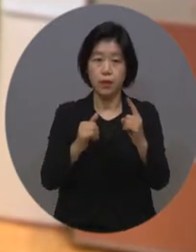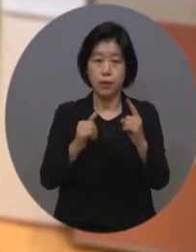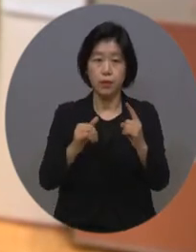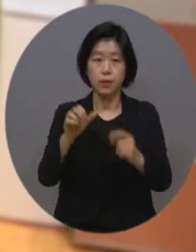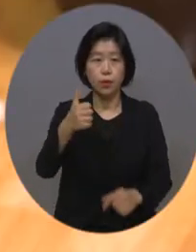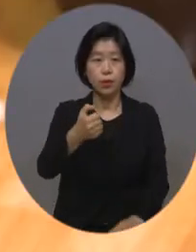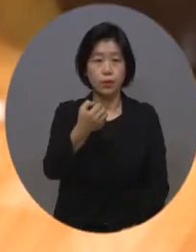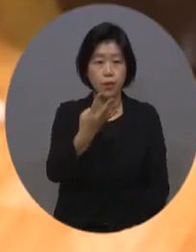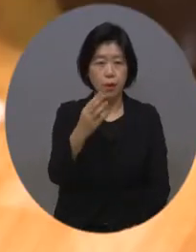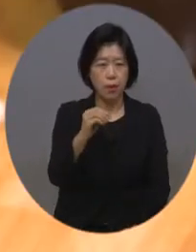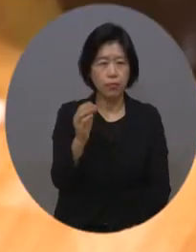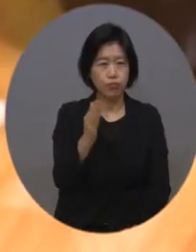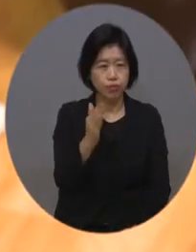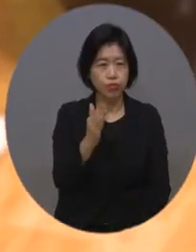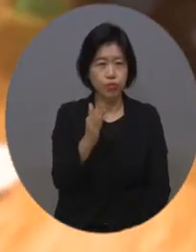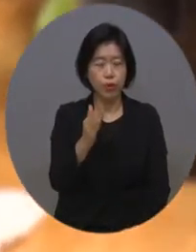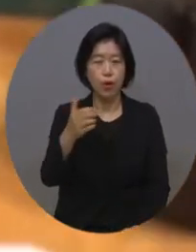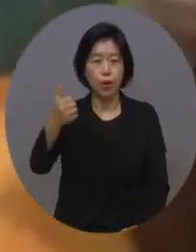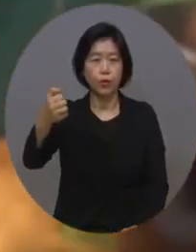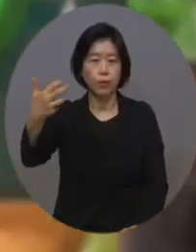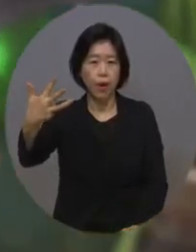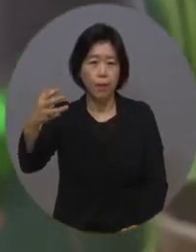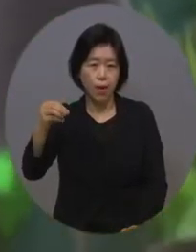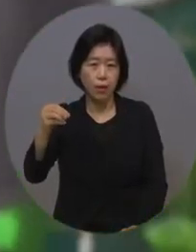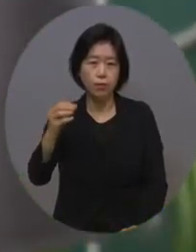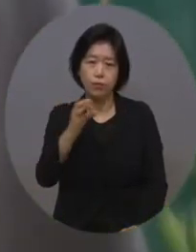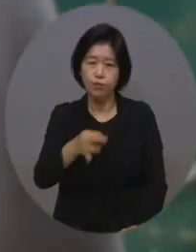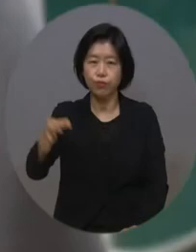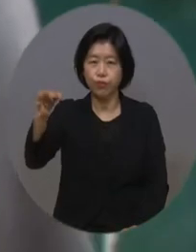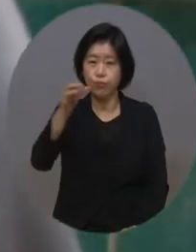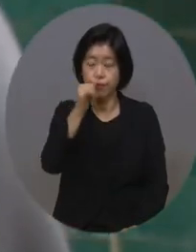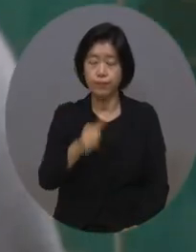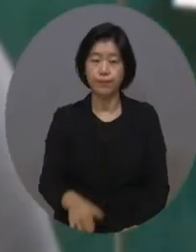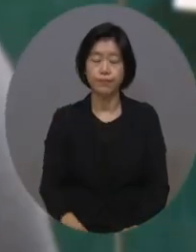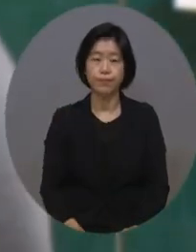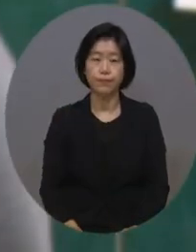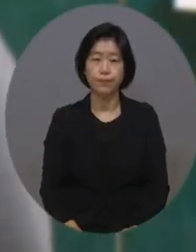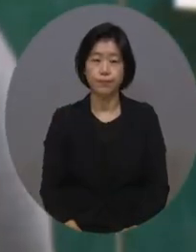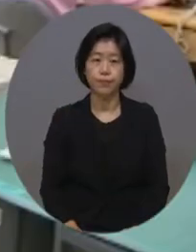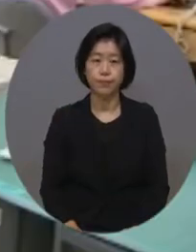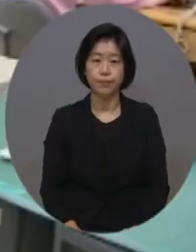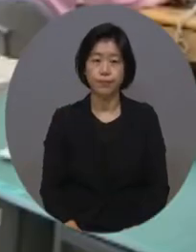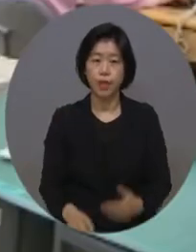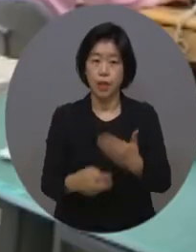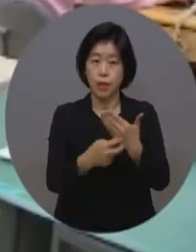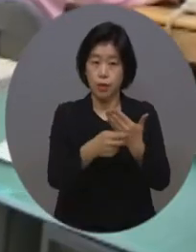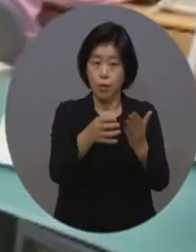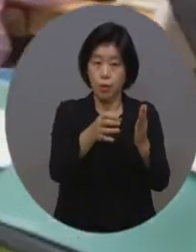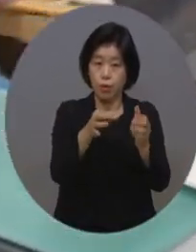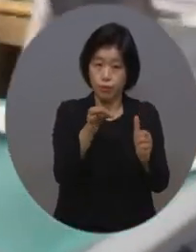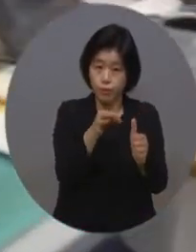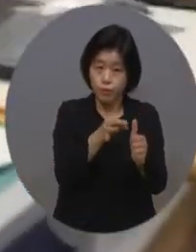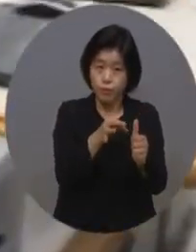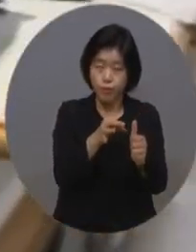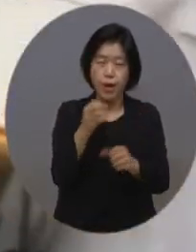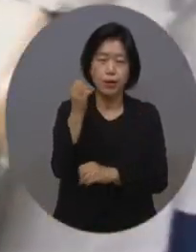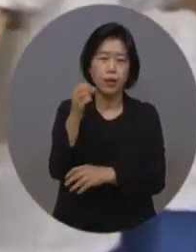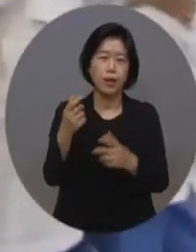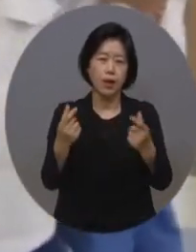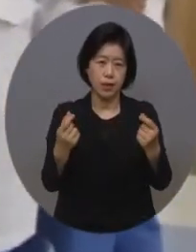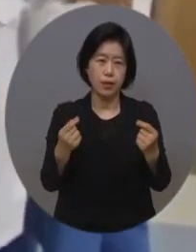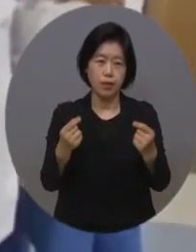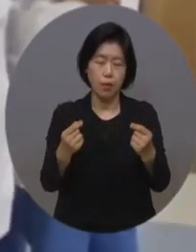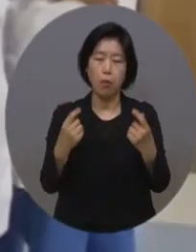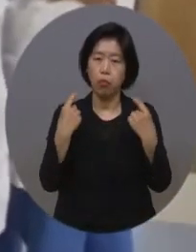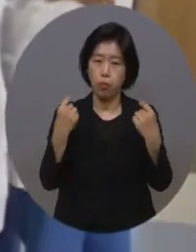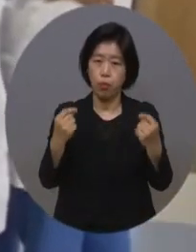349 원에서 58만 3444 원으로 올랐습니다 의료급여 는 기존처럼 그보 대상 항목에 대한 의료비